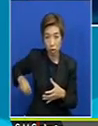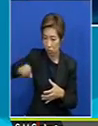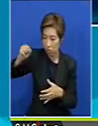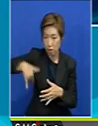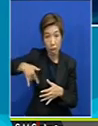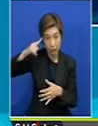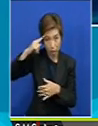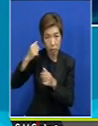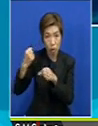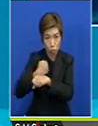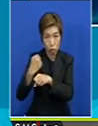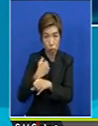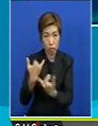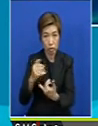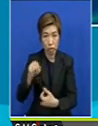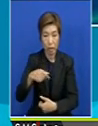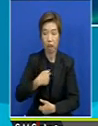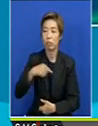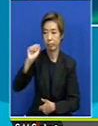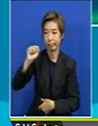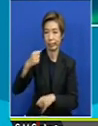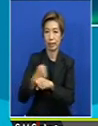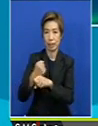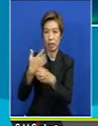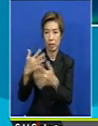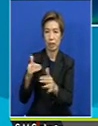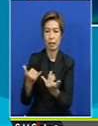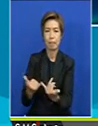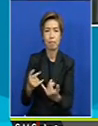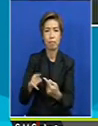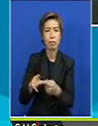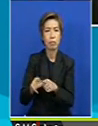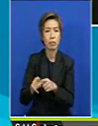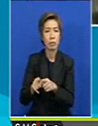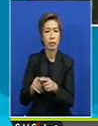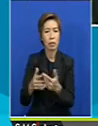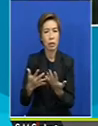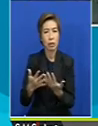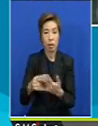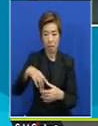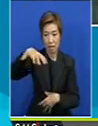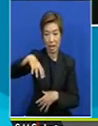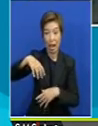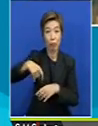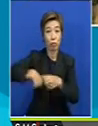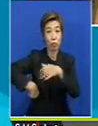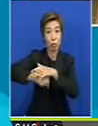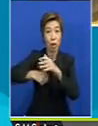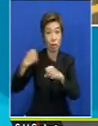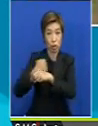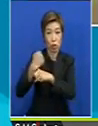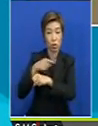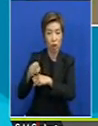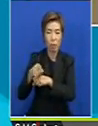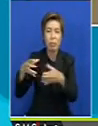ฮะ ใช่ครับตอนนี้เพิ่งซ้อมเสร็จตอนบรรยากาศหน้าสนามซ้อมเลสเต